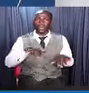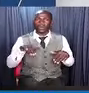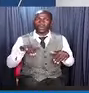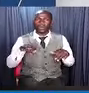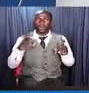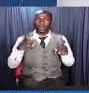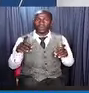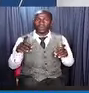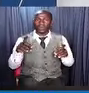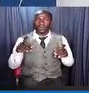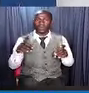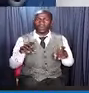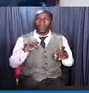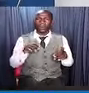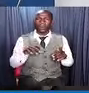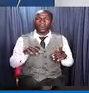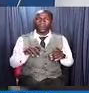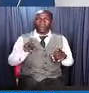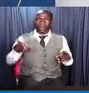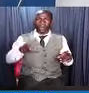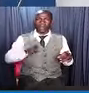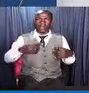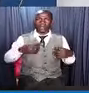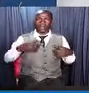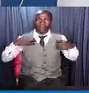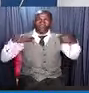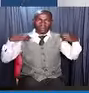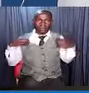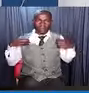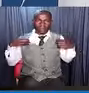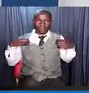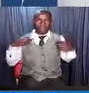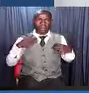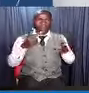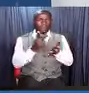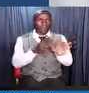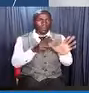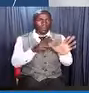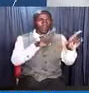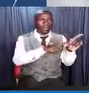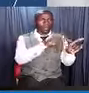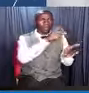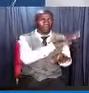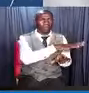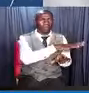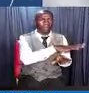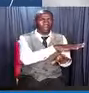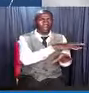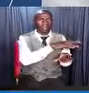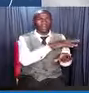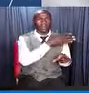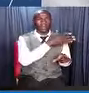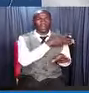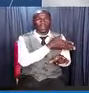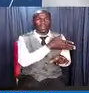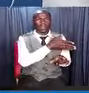For me to sin. Hata mama amemtoa koti. And the lady had addressed him with the coat and put it on the sofa. Akamwacha hata analiweka. And when